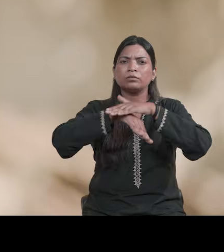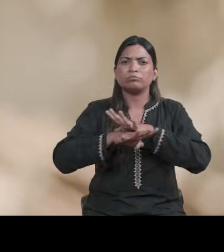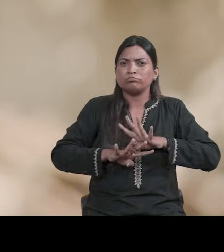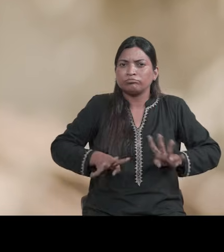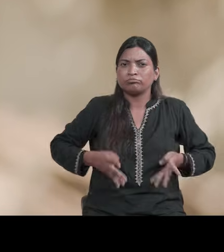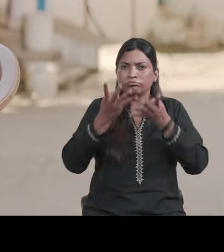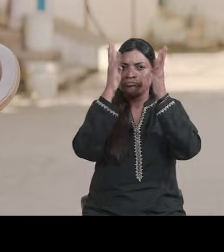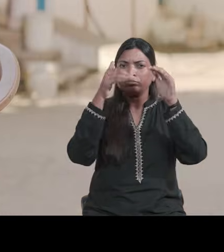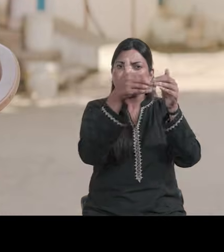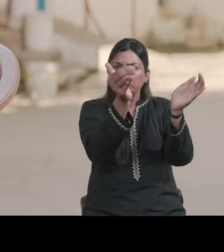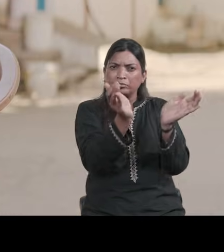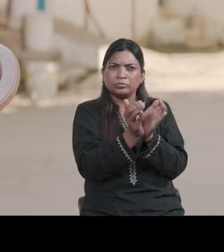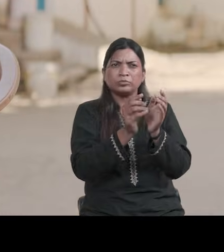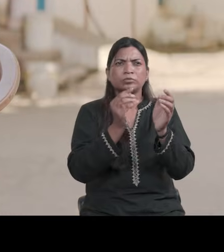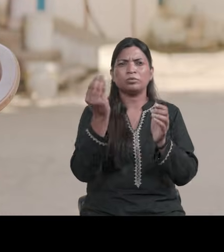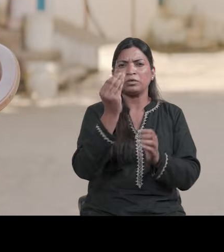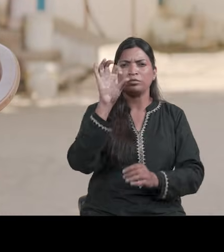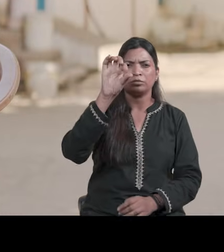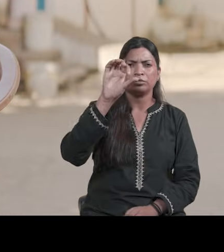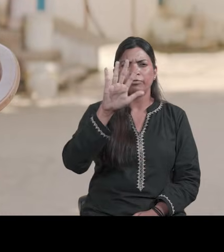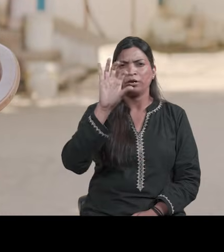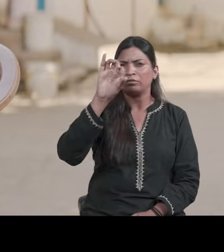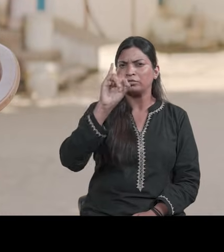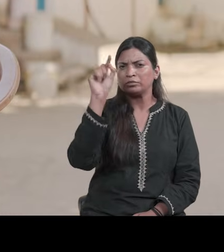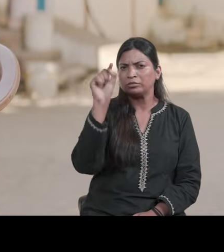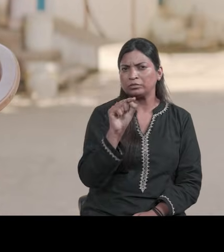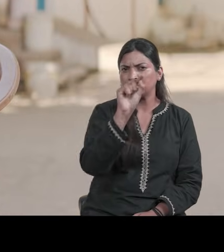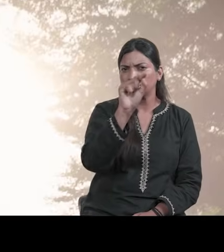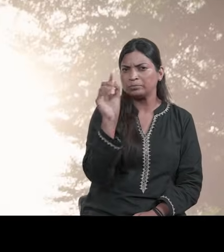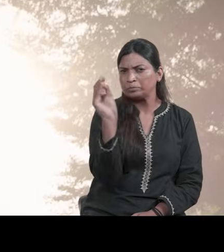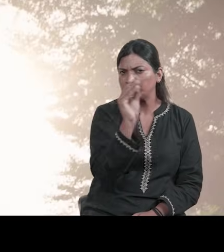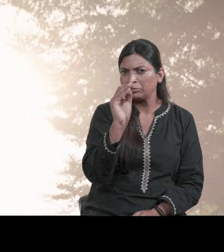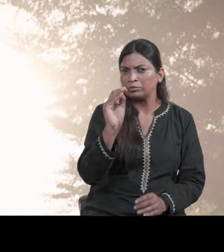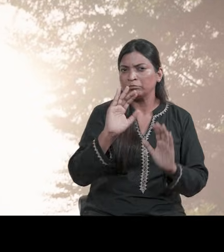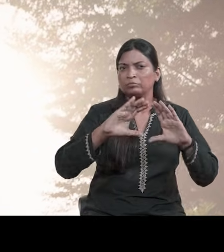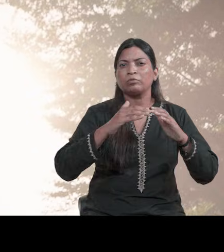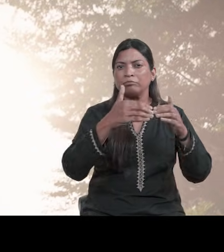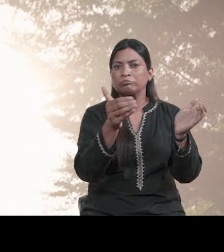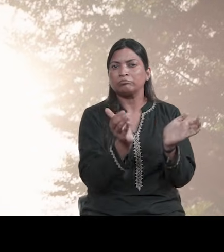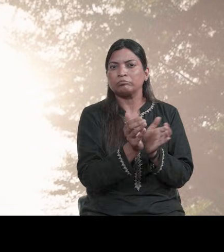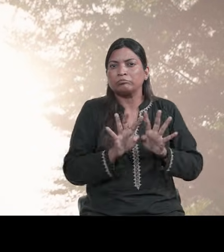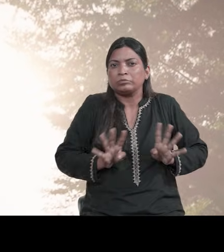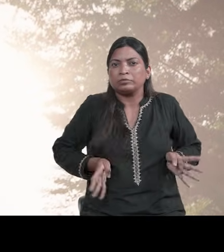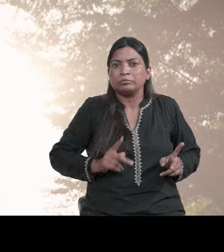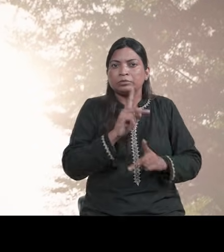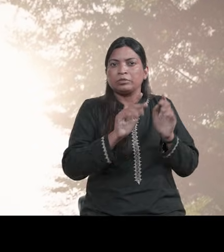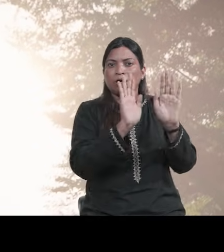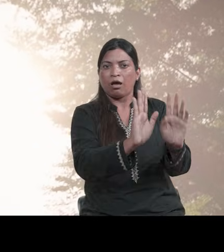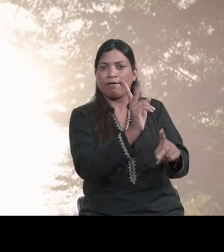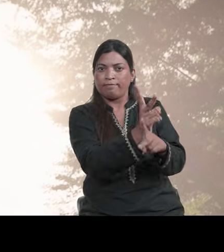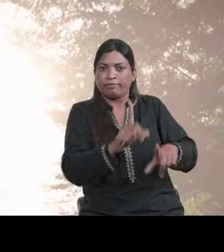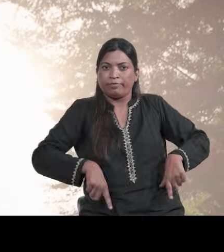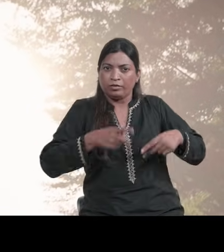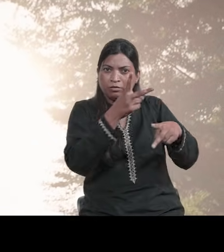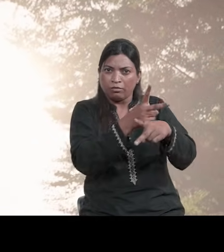यहाँ रहते हैं। लगभग 95, 96, 97% आदिवासी बंधु भगिनी यहाँ रहते हैं। यहाँ पर शिक्षा का स्तर जो है, जो